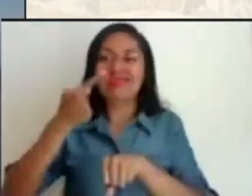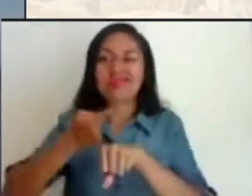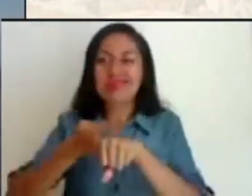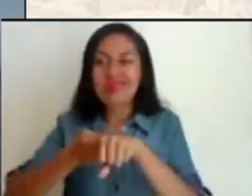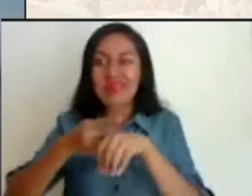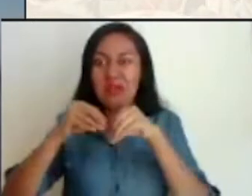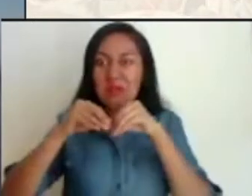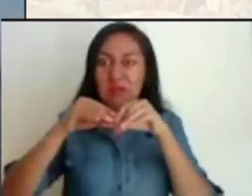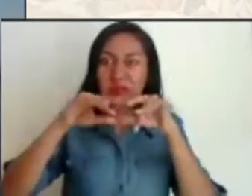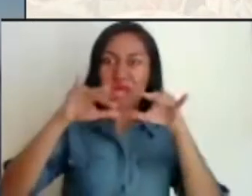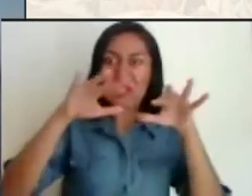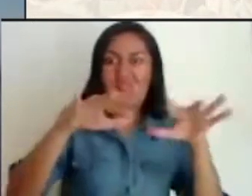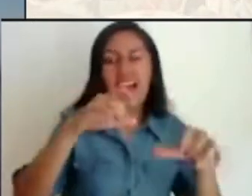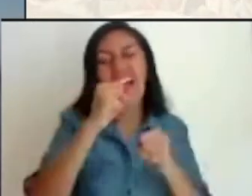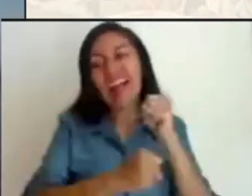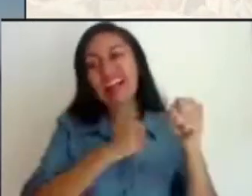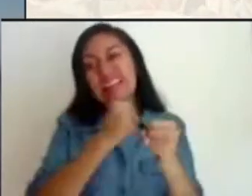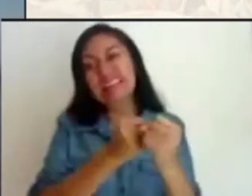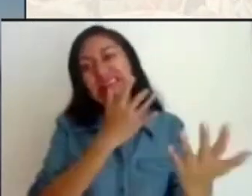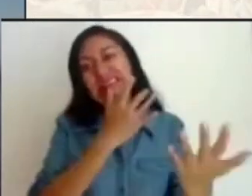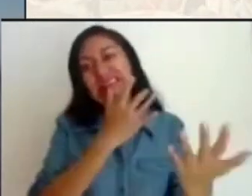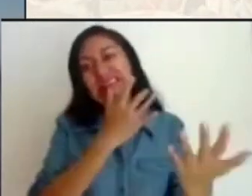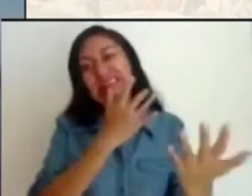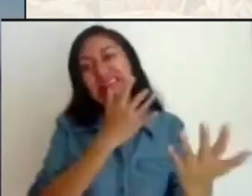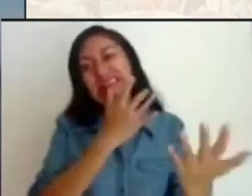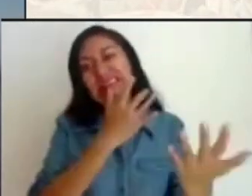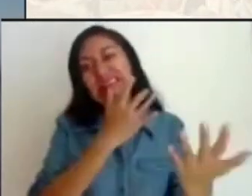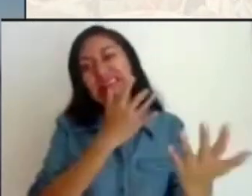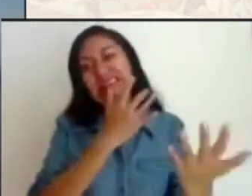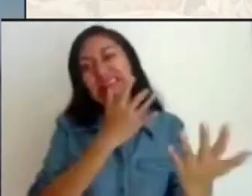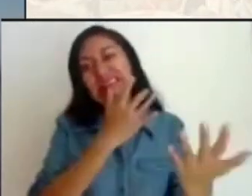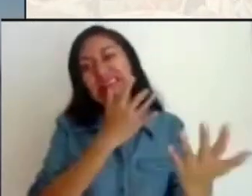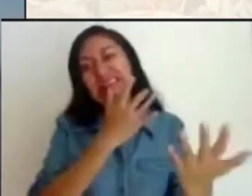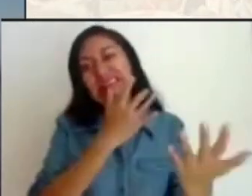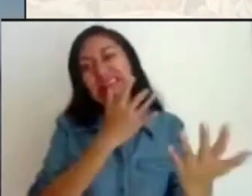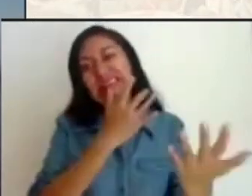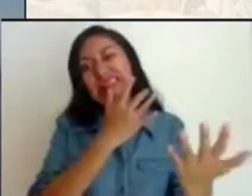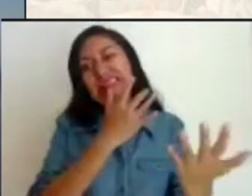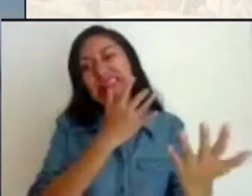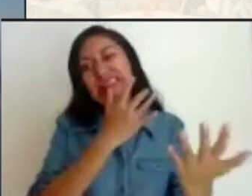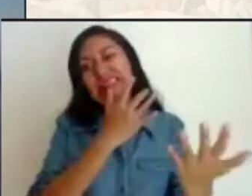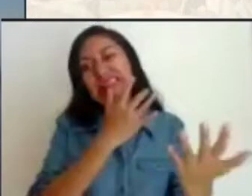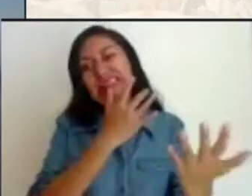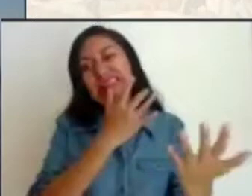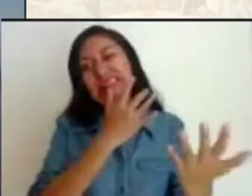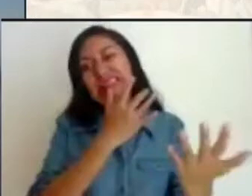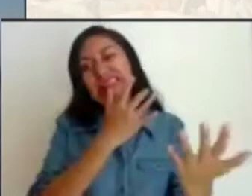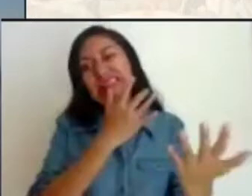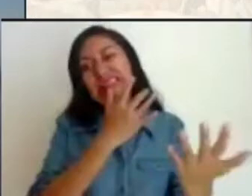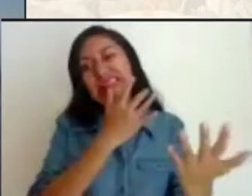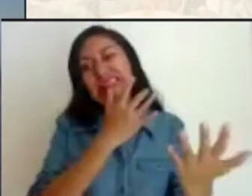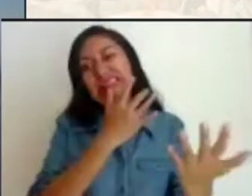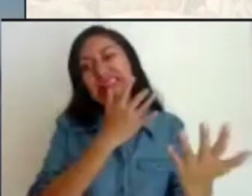años. Y Venecia, que tenía un gran comercio con Constantinopla, apostó a la teoría contagionista, es